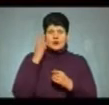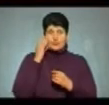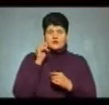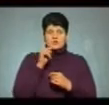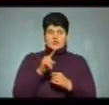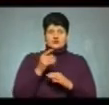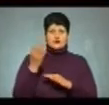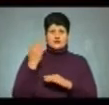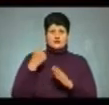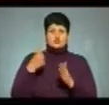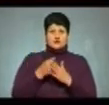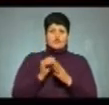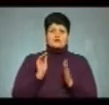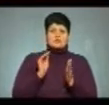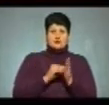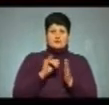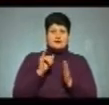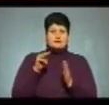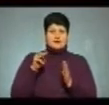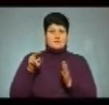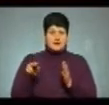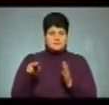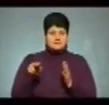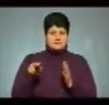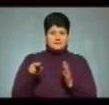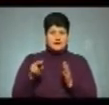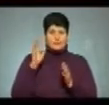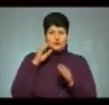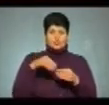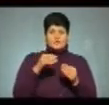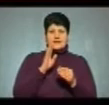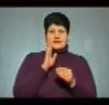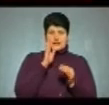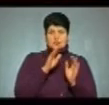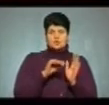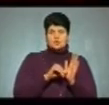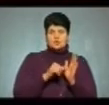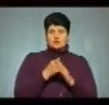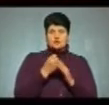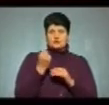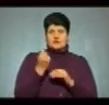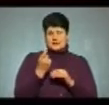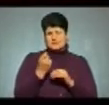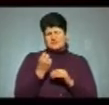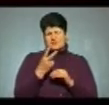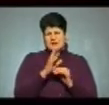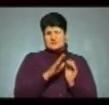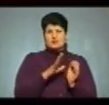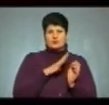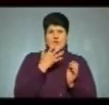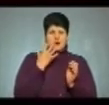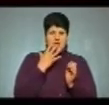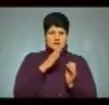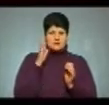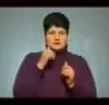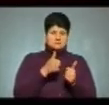раніше до встановлення ІТП воду як подавали, наприклад, зранку з 6 до 11 чи до 12, текла вода гаряча, все